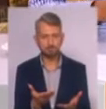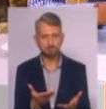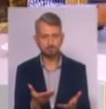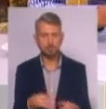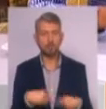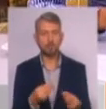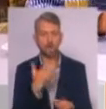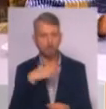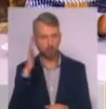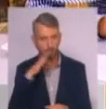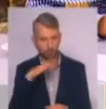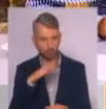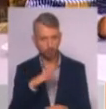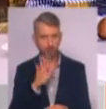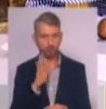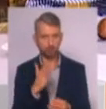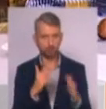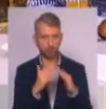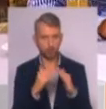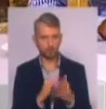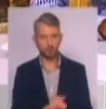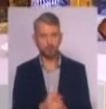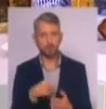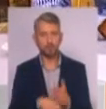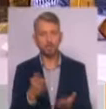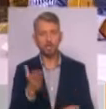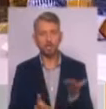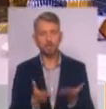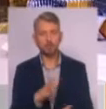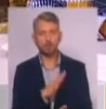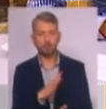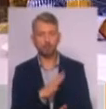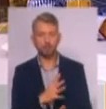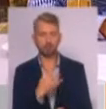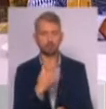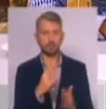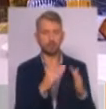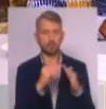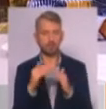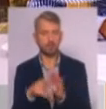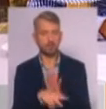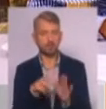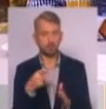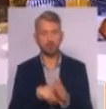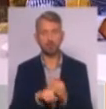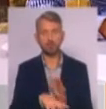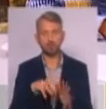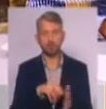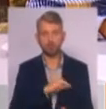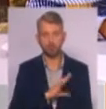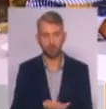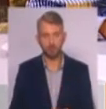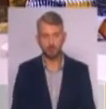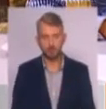подає гарячу воду в будинок. Тобто, якщо бувають 4 будинки відключені, тому що насос не